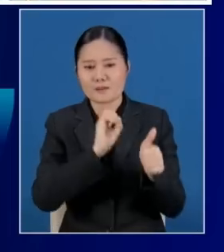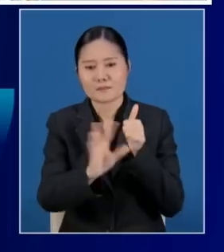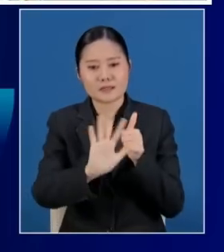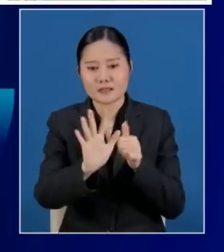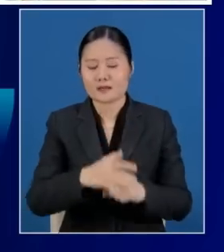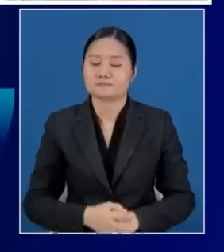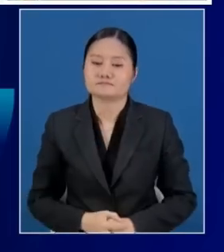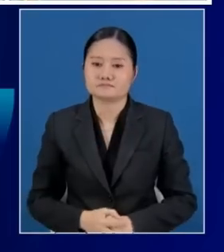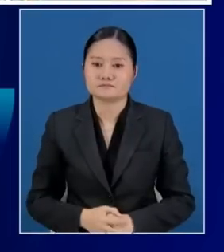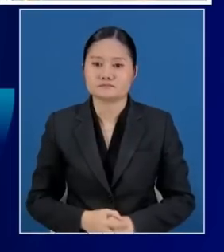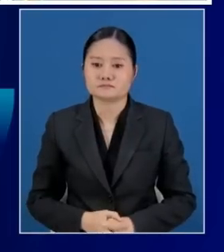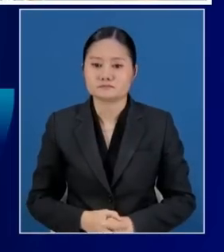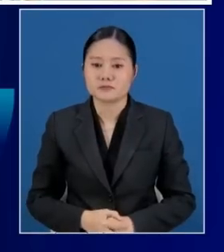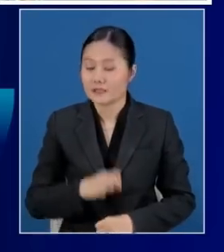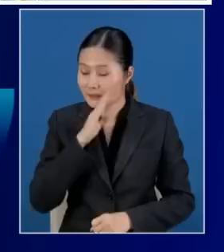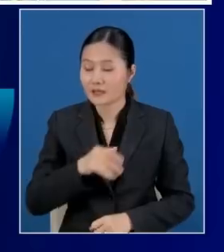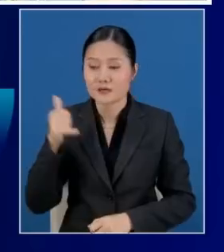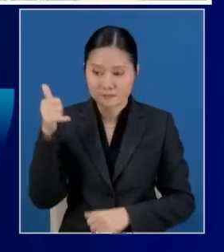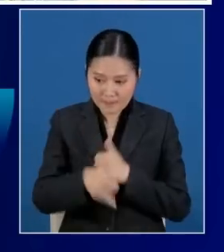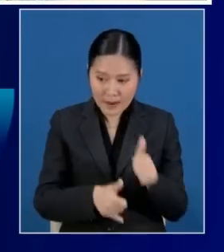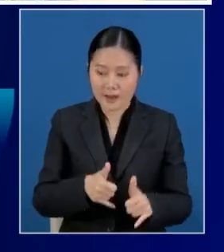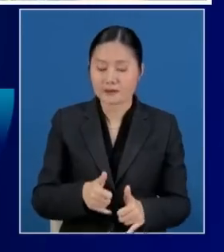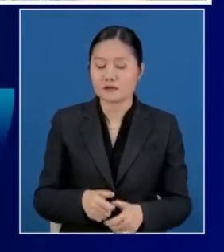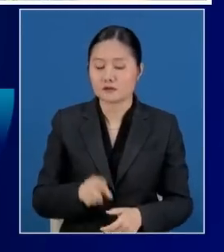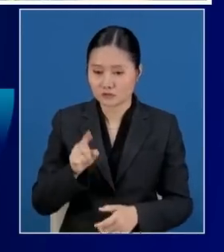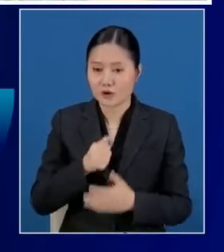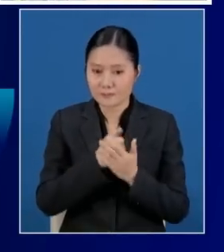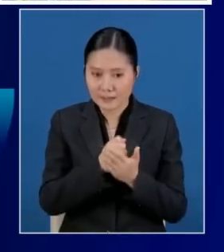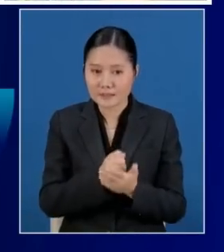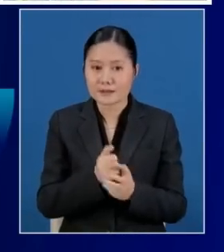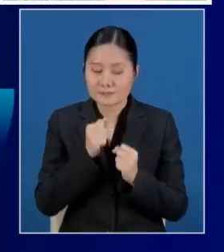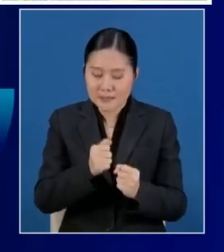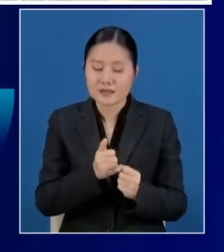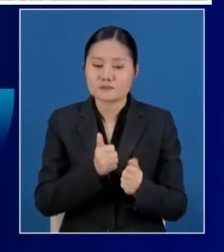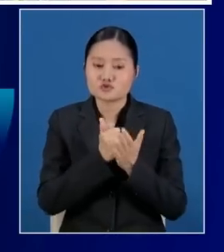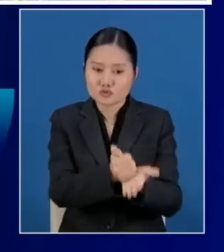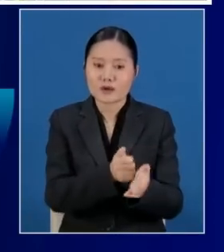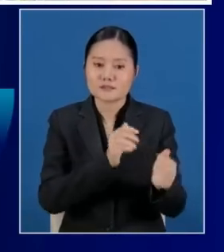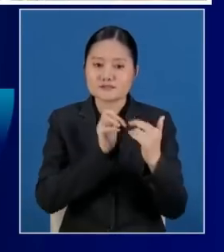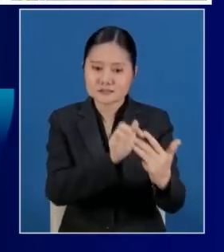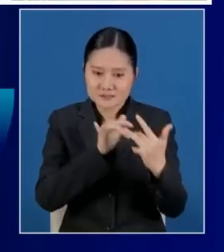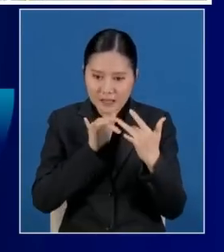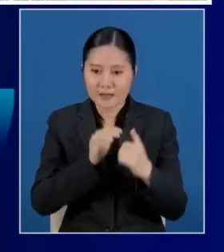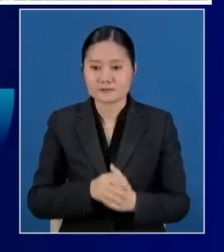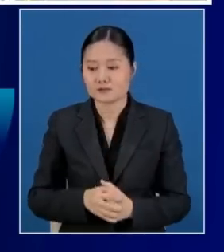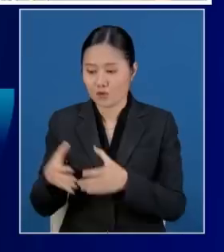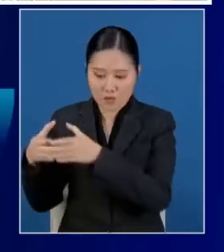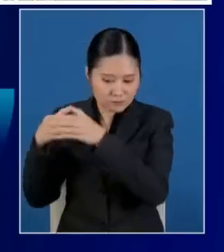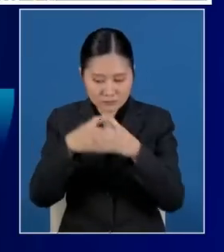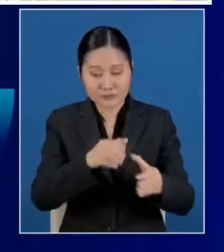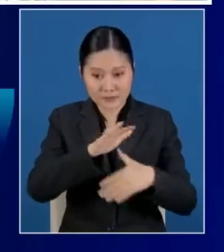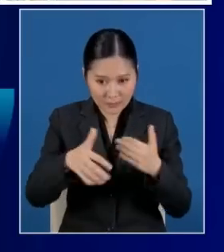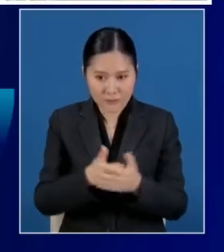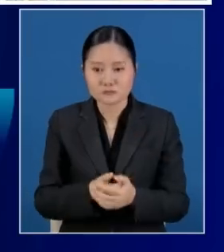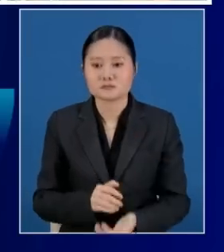าแนะนำเขาถ้ามาเนี่ยก็ต้องพยายามสื่อสารกันไปก็มาเป็นพรรคมาทั้งหมดอะไรอย่างเงี้ยมันถึง